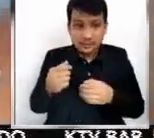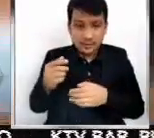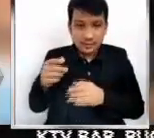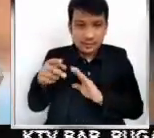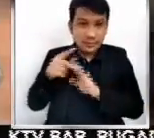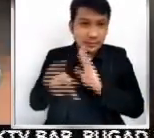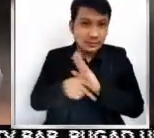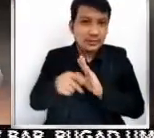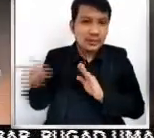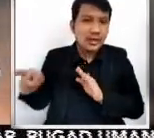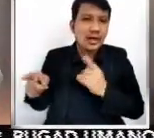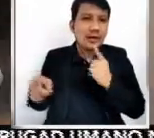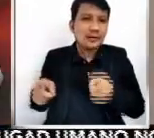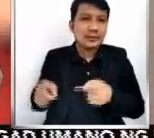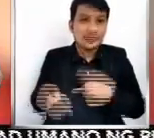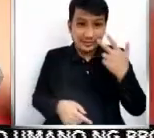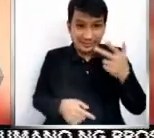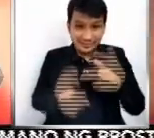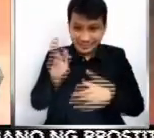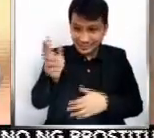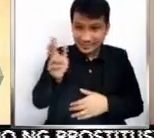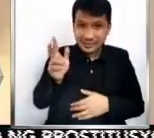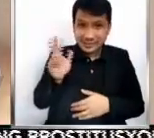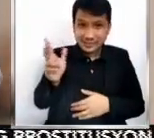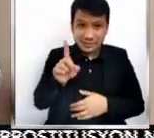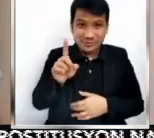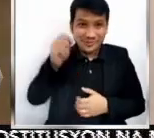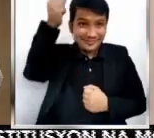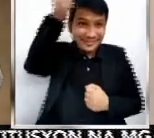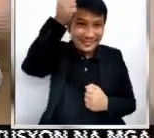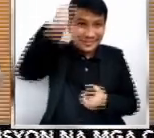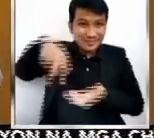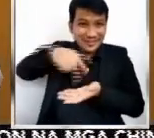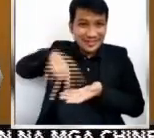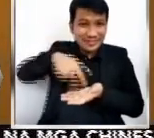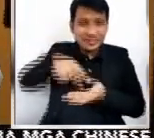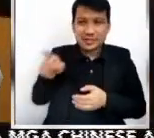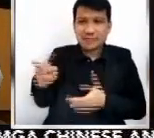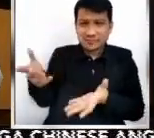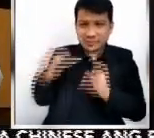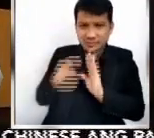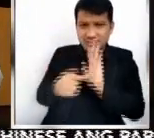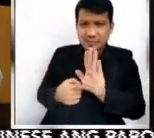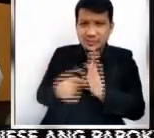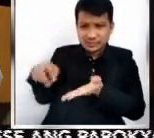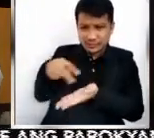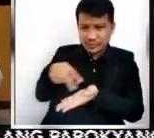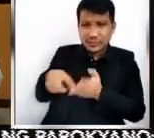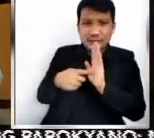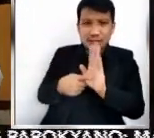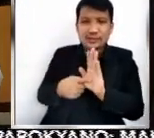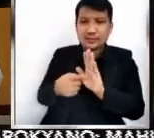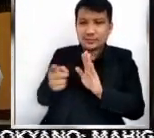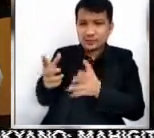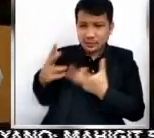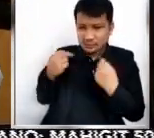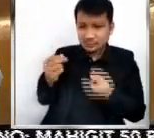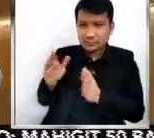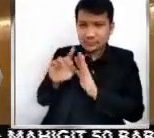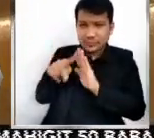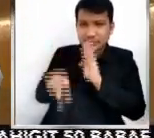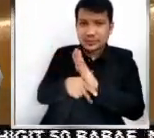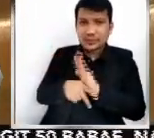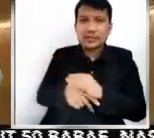Ang 31 entertainer ng bar, hinanapan ng health clearance. Ang mga customer, kabilang ang ilang senior